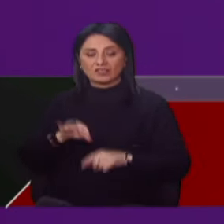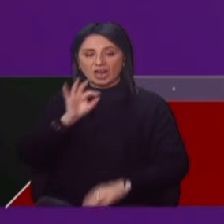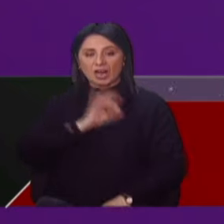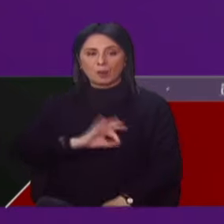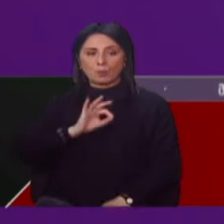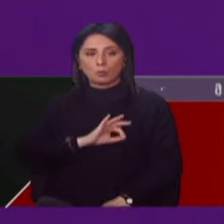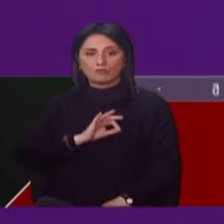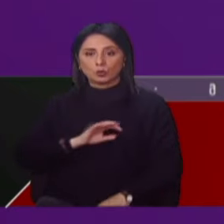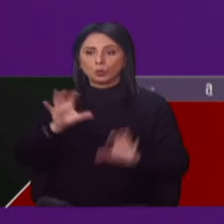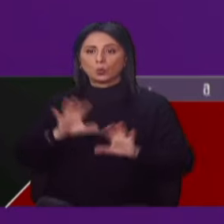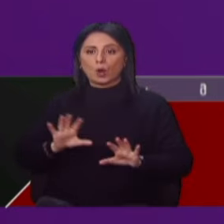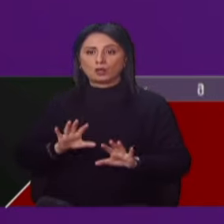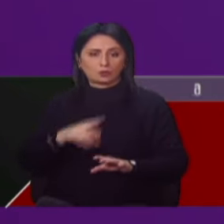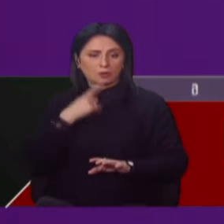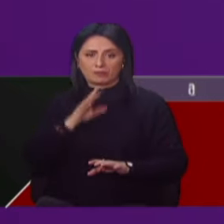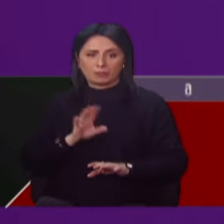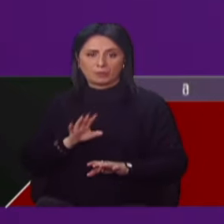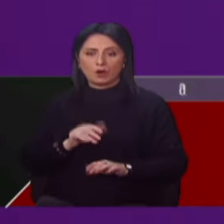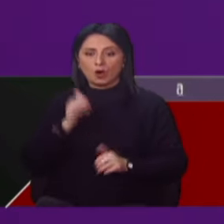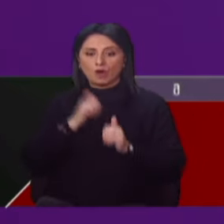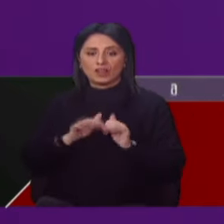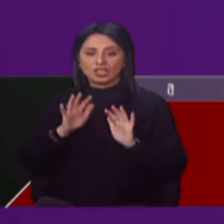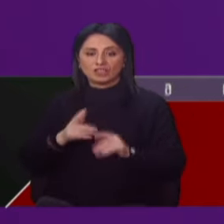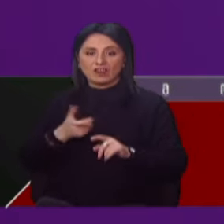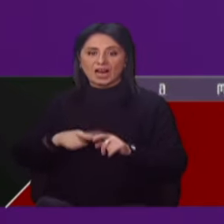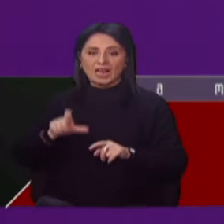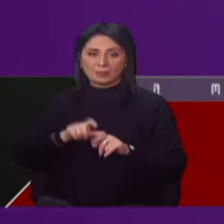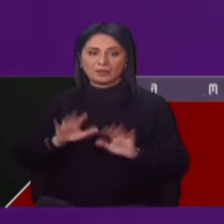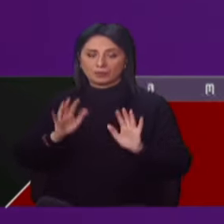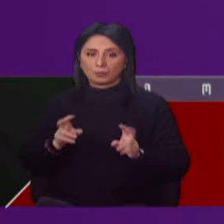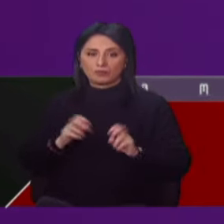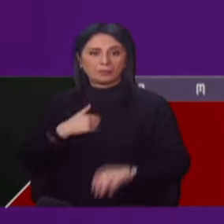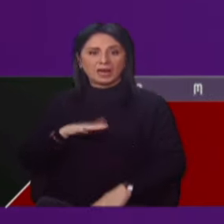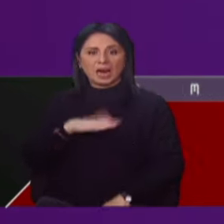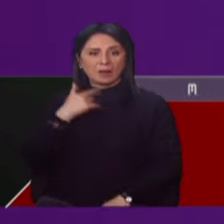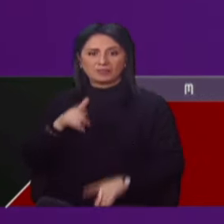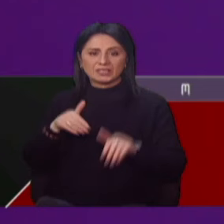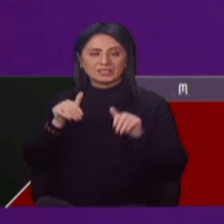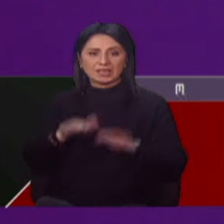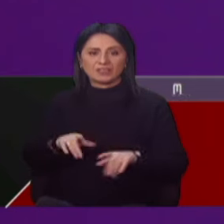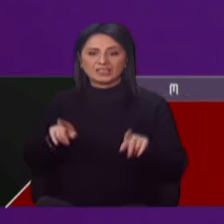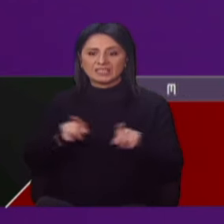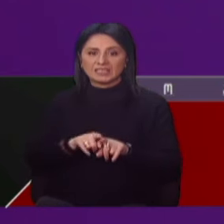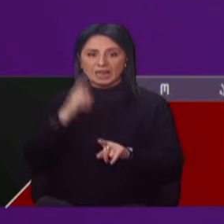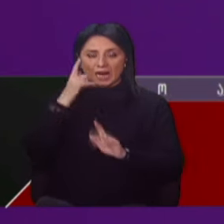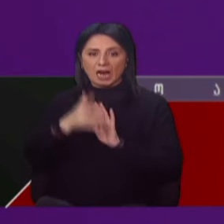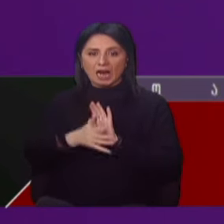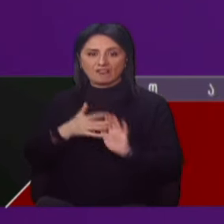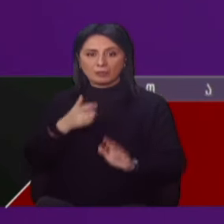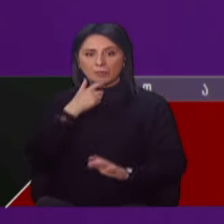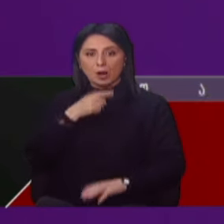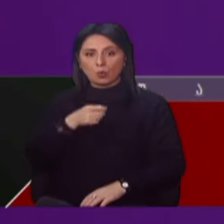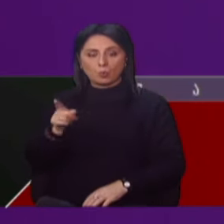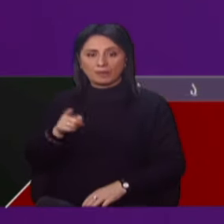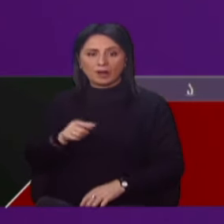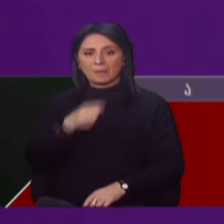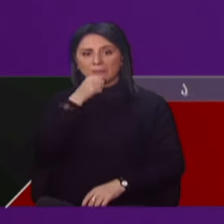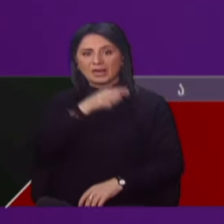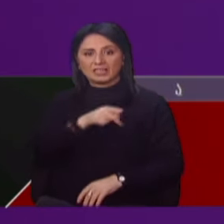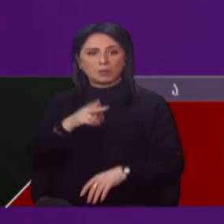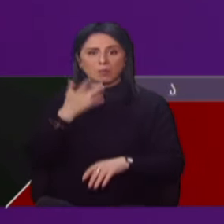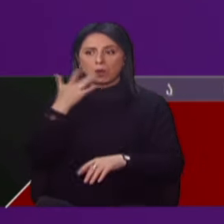გამოყენება უკანონო იყო და ყველა შემთხვევაში გადამეტებით მოხდა. არ მინდა ეს გადაწყვეტილება ისე გაგვიგოს მაყურებელმა, არც მედიამ,